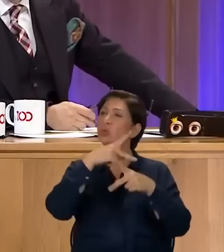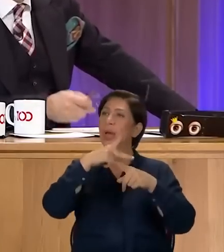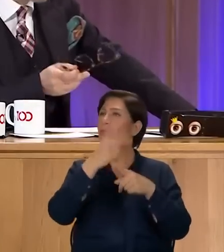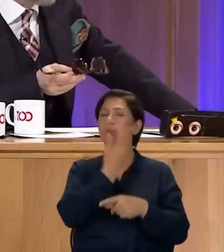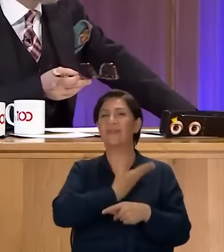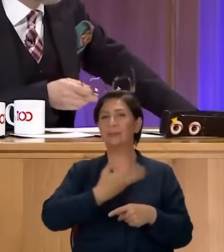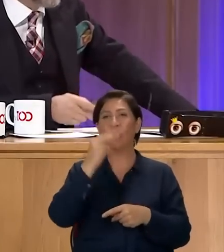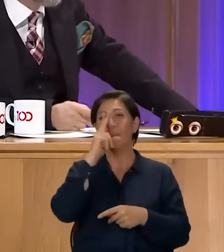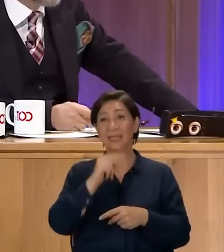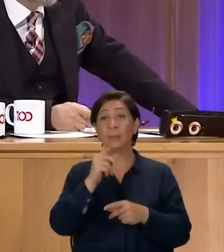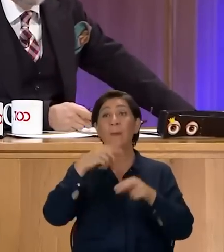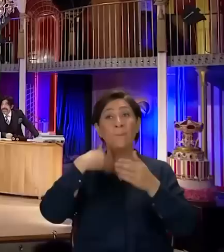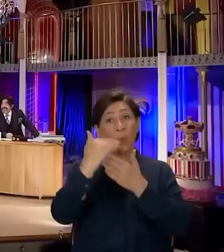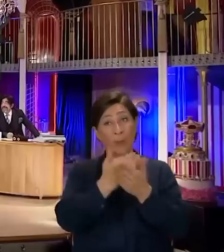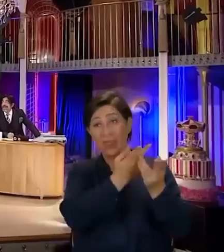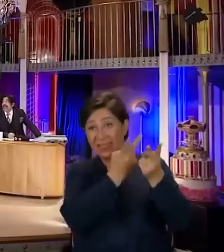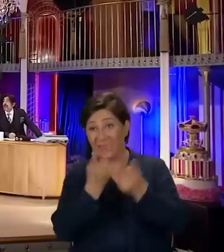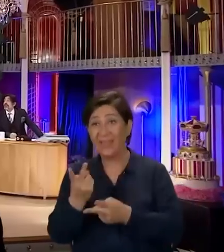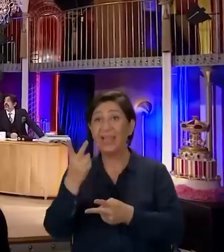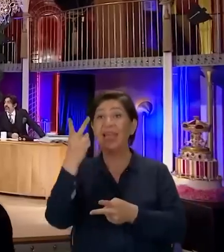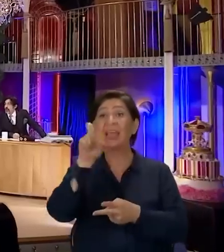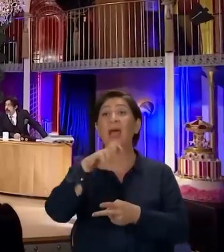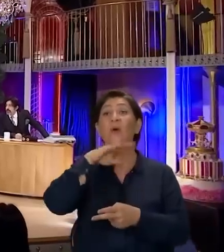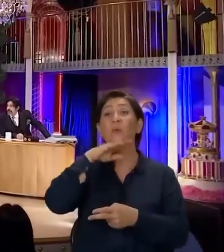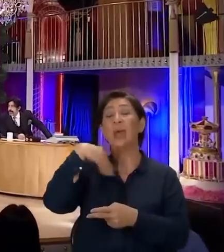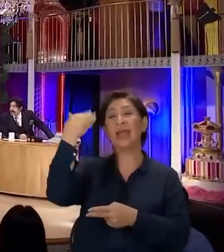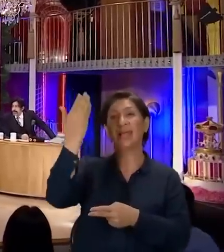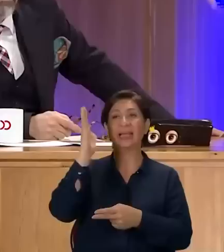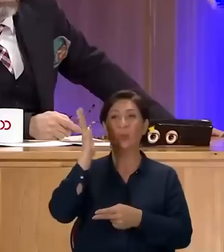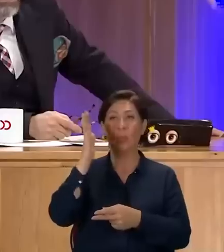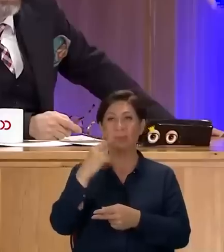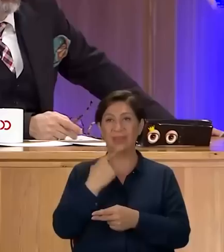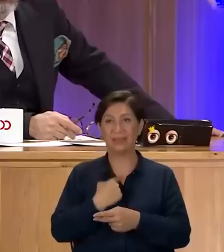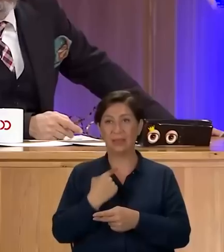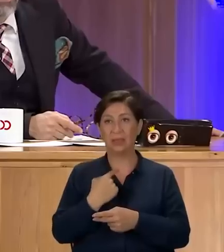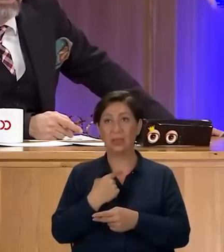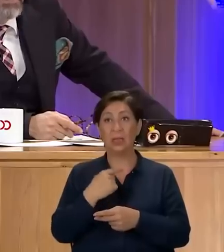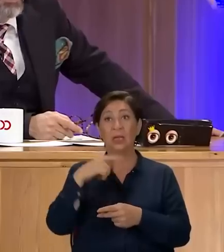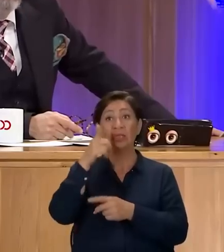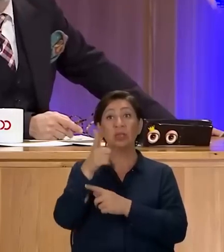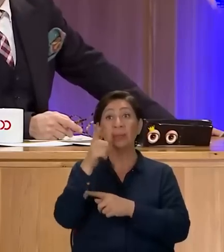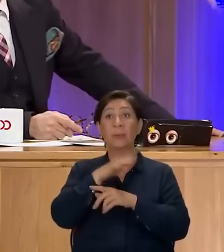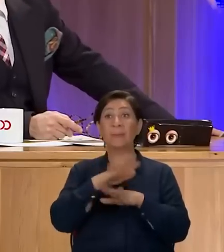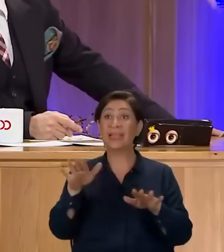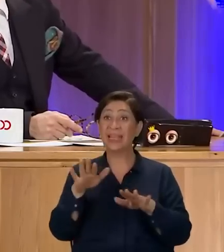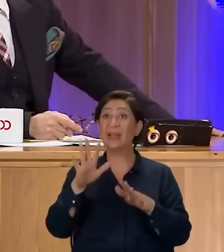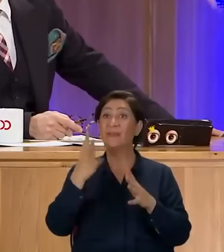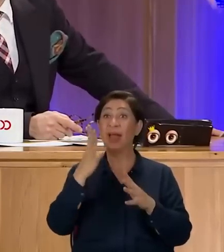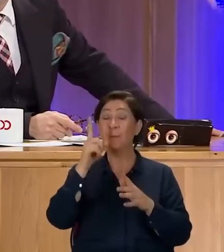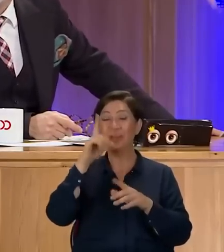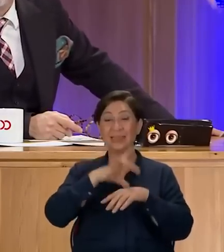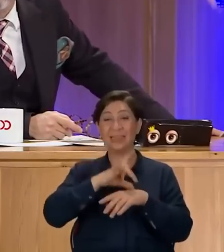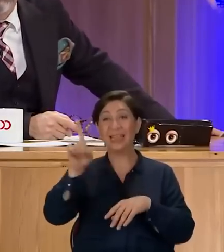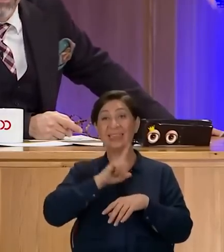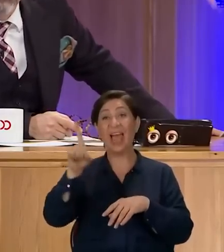çok beğenirim. Programımıza davet ettik. 2 ay yurt dışına gidiyorum dedi. Çekimleri bitmiş. Büyük ihtimalle bir